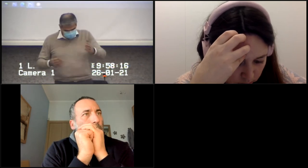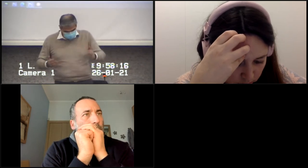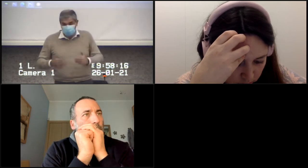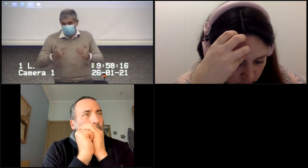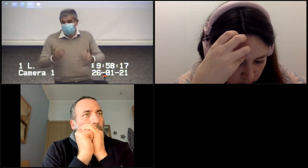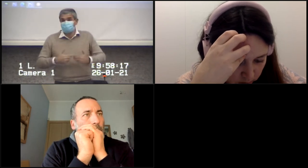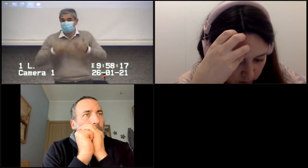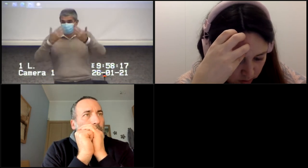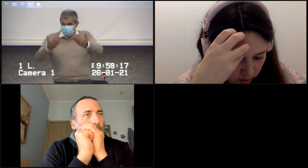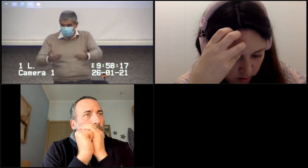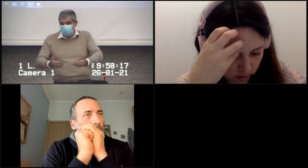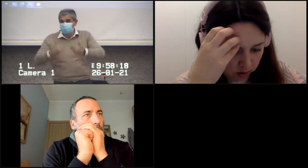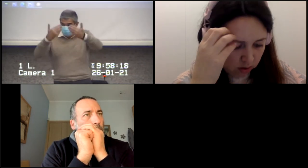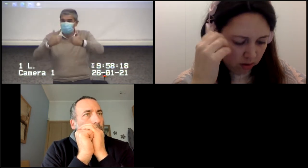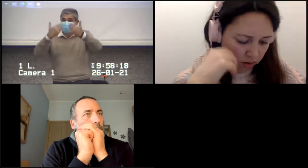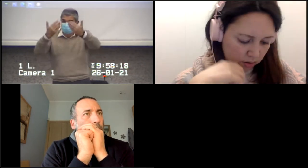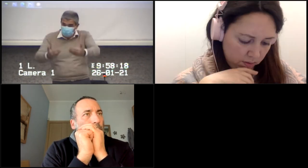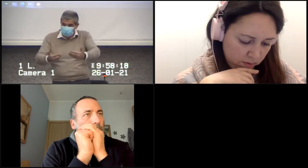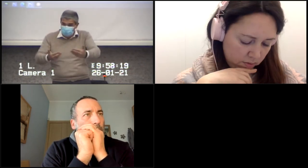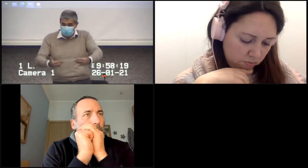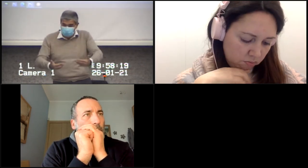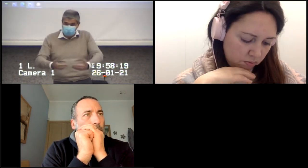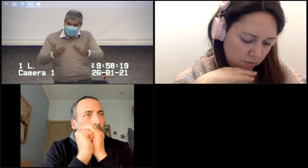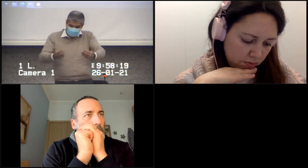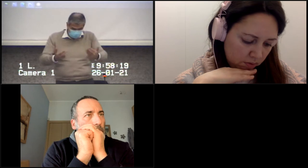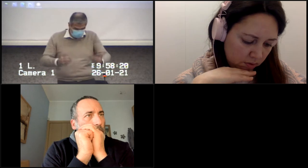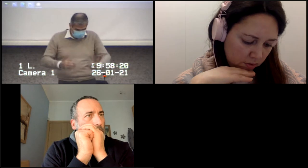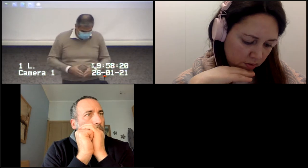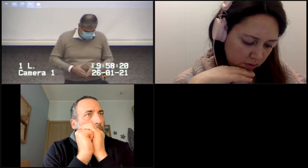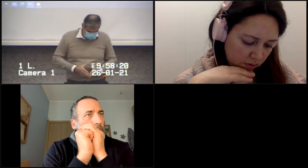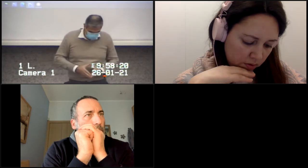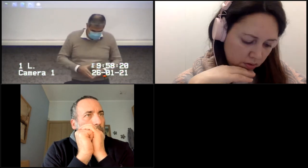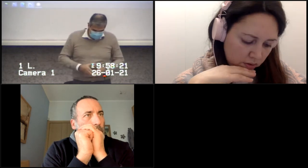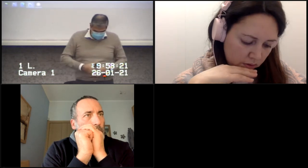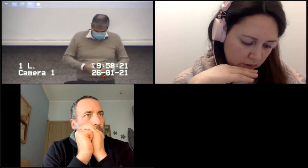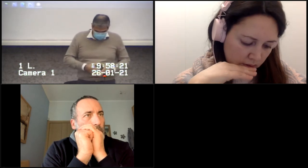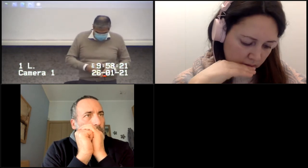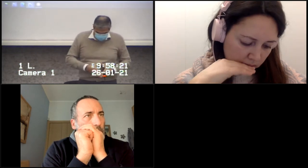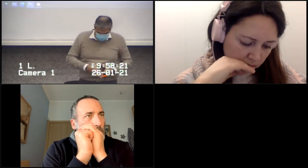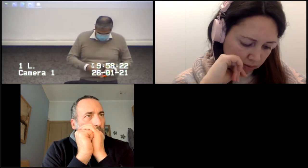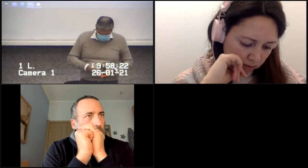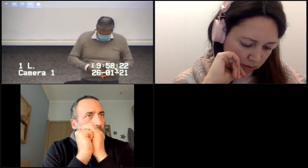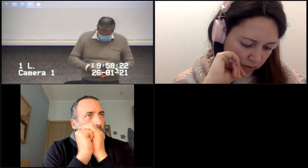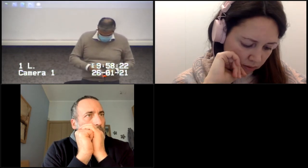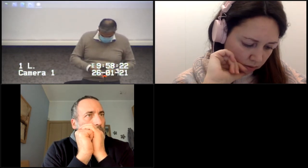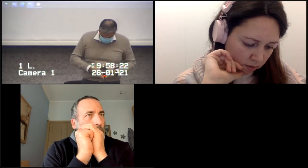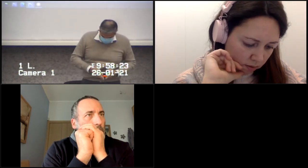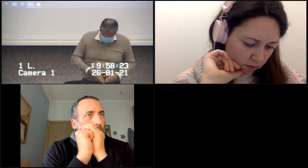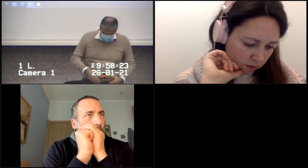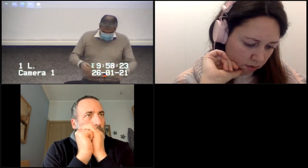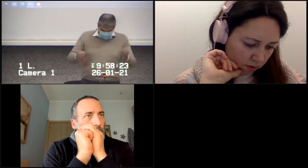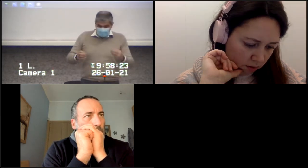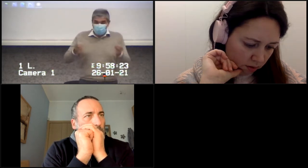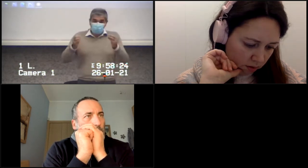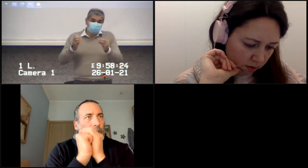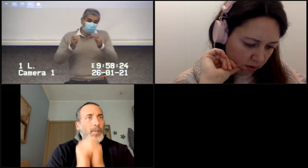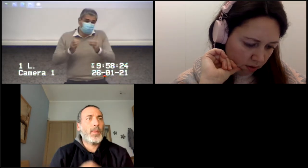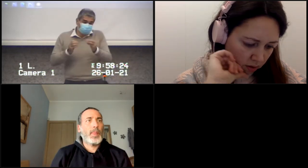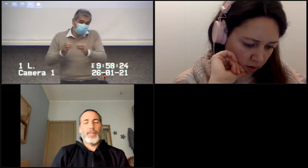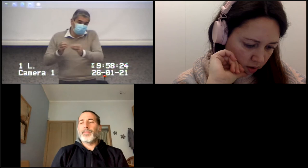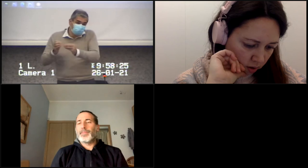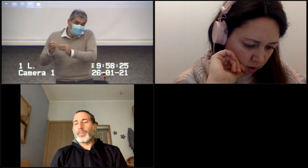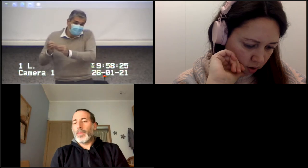dell'economia circolare di dare la possibilità di ricollocare nuove funzioni all'interno di quell'ambito produttivo. Ecco,